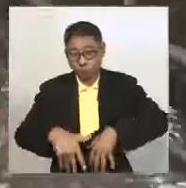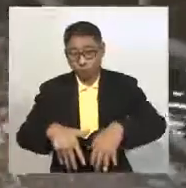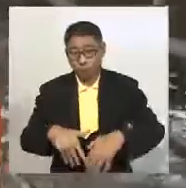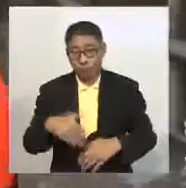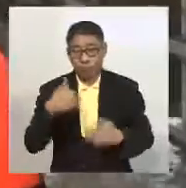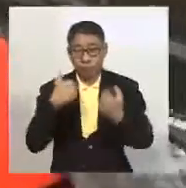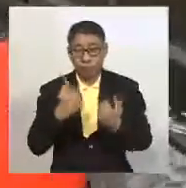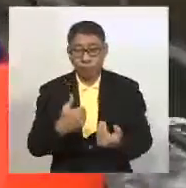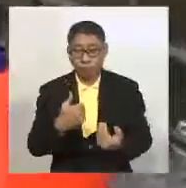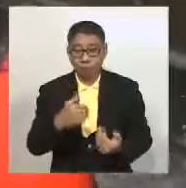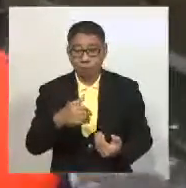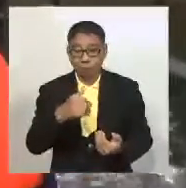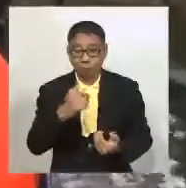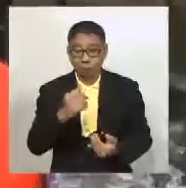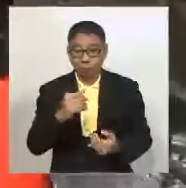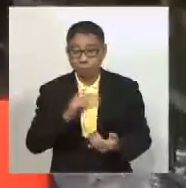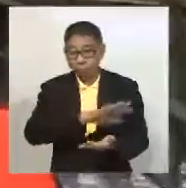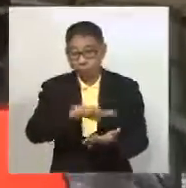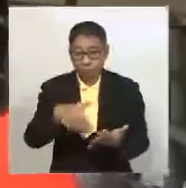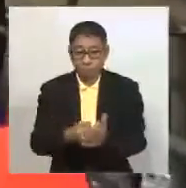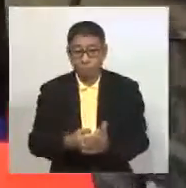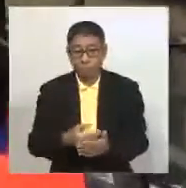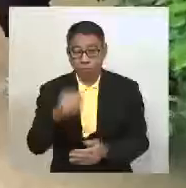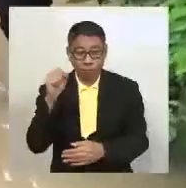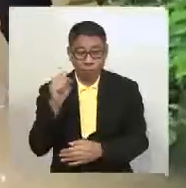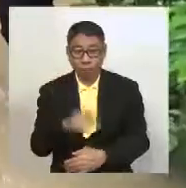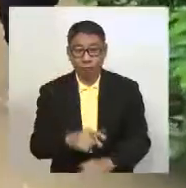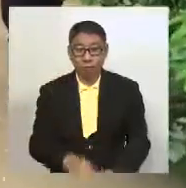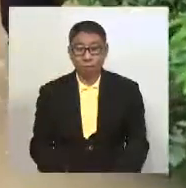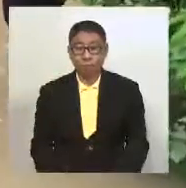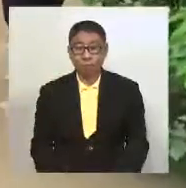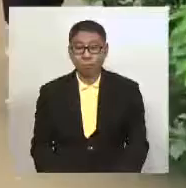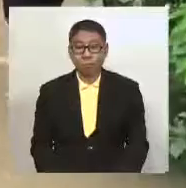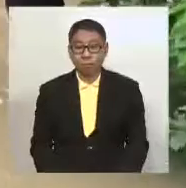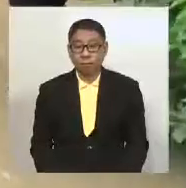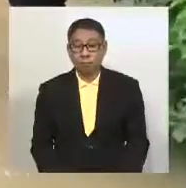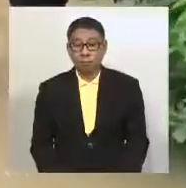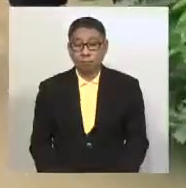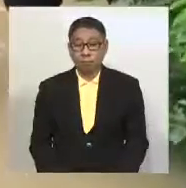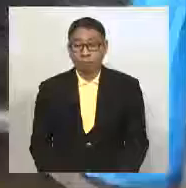เสียหายช่วยเหลือพี่น้องประชาชนได้อย่างทั่วถึงแล้วก็ทันเวลาค่ะ